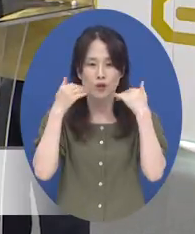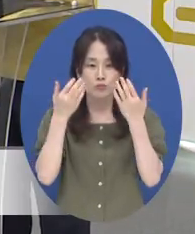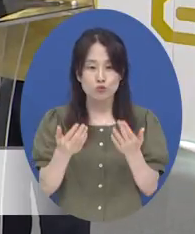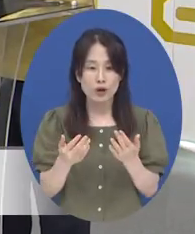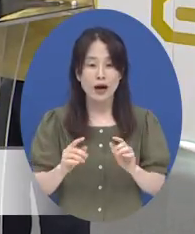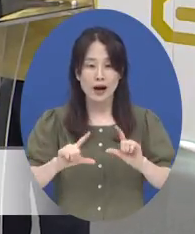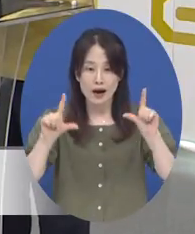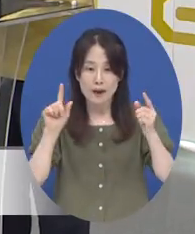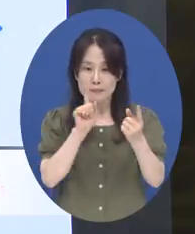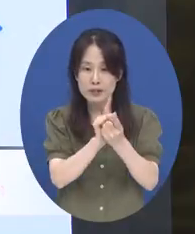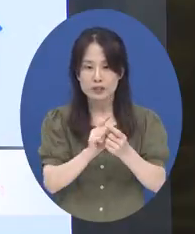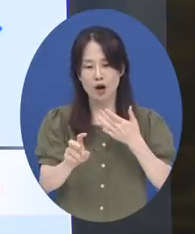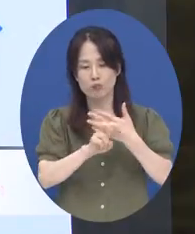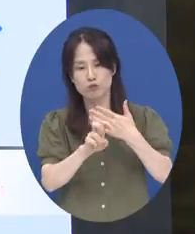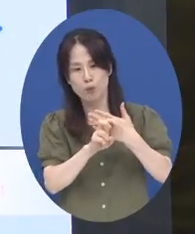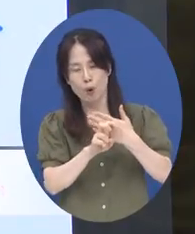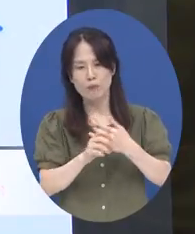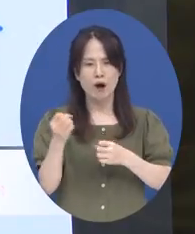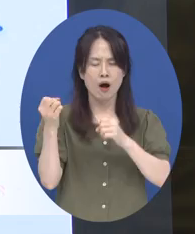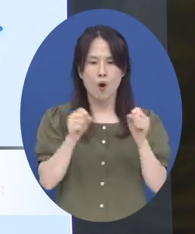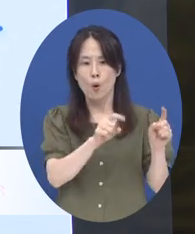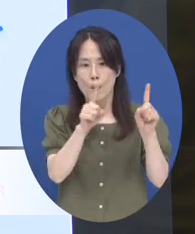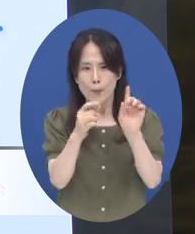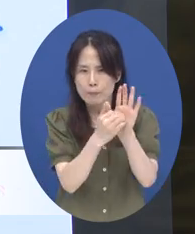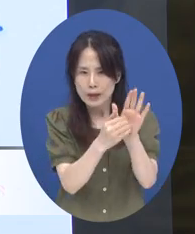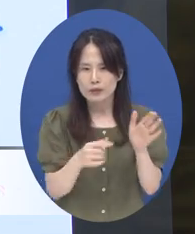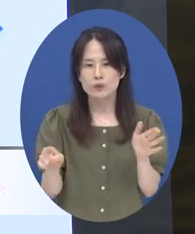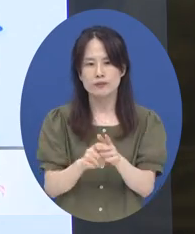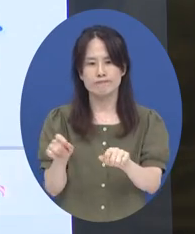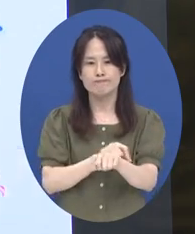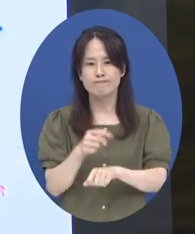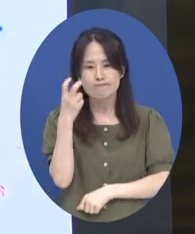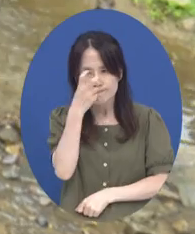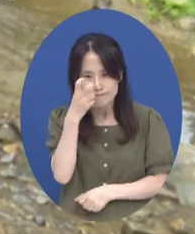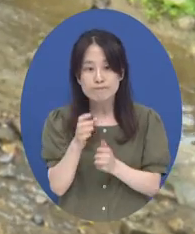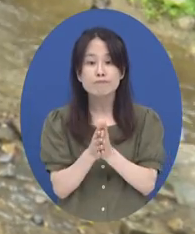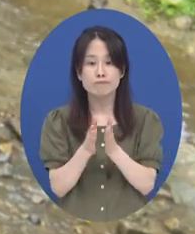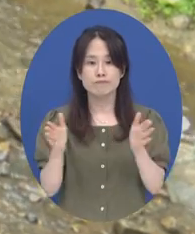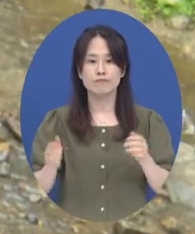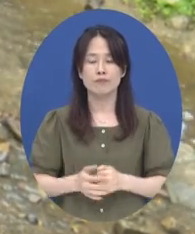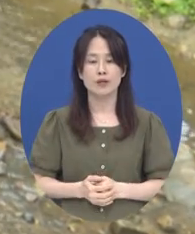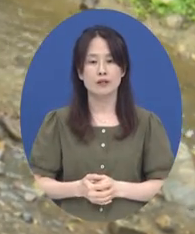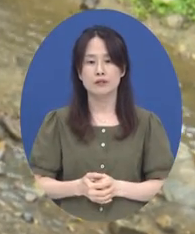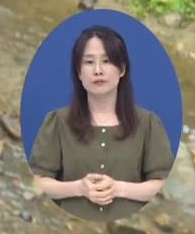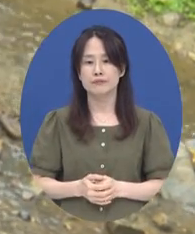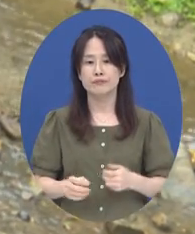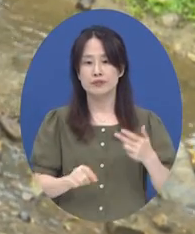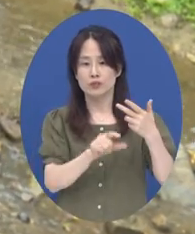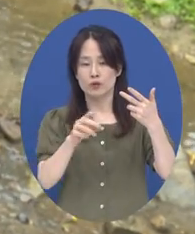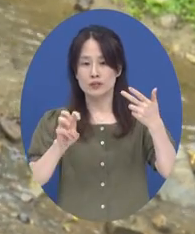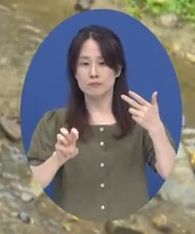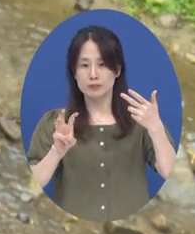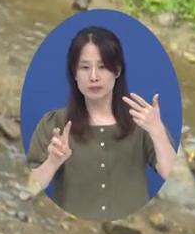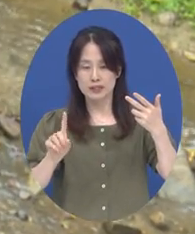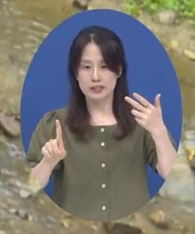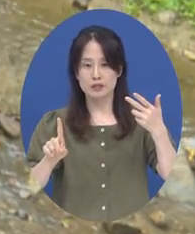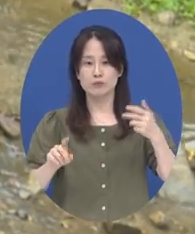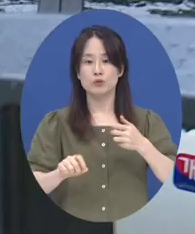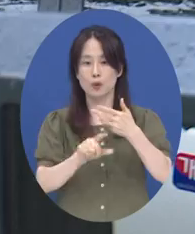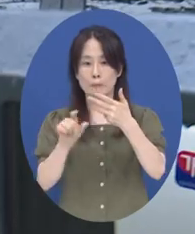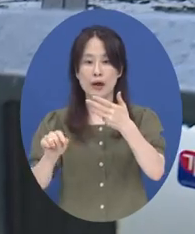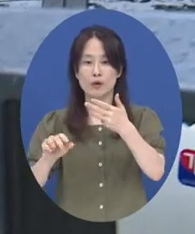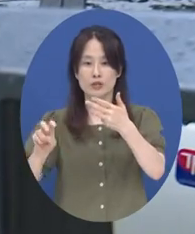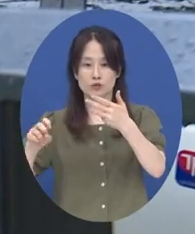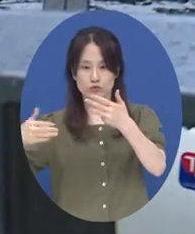휴가철을 맞아 불법 행위가 재발하지 않도록 특별 점검에 나섭니다. 지난달 31일부터 8월